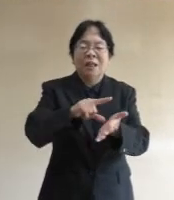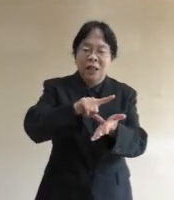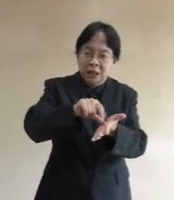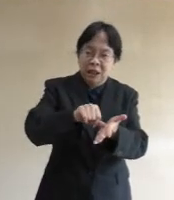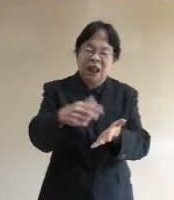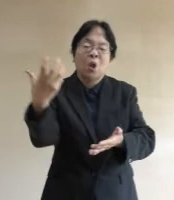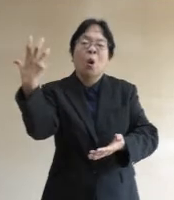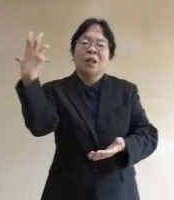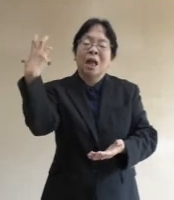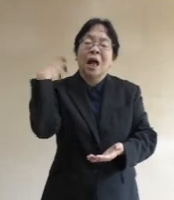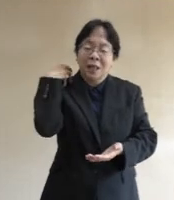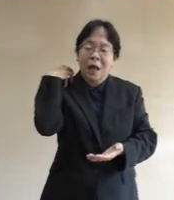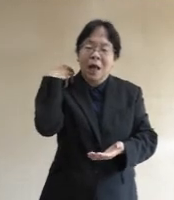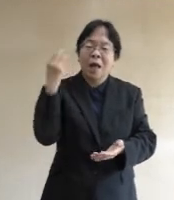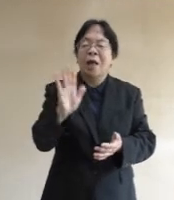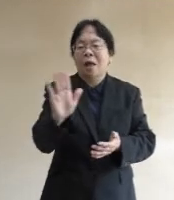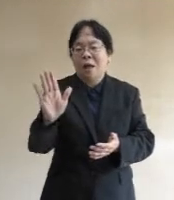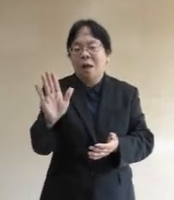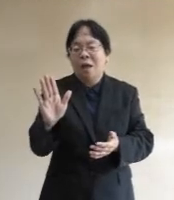として